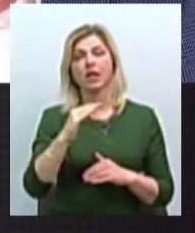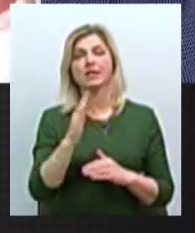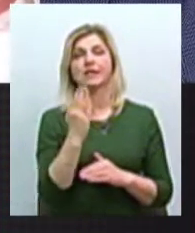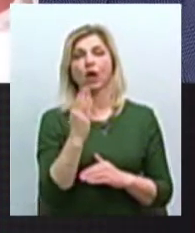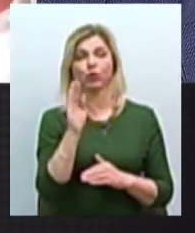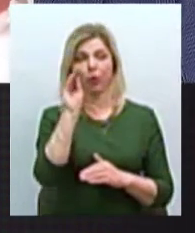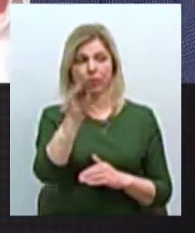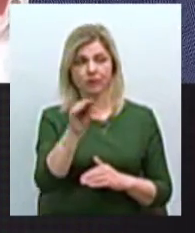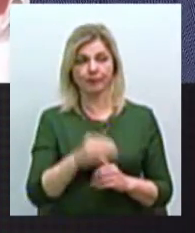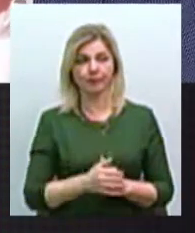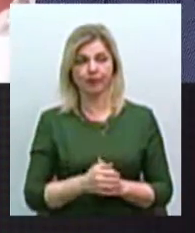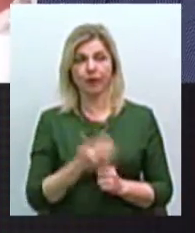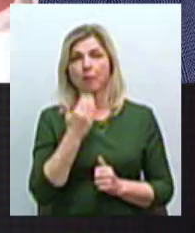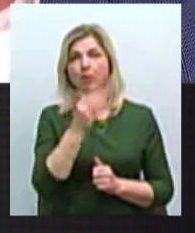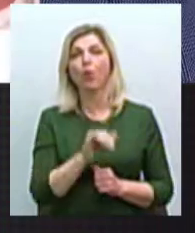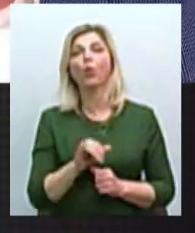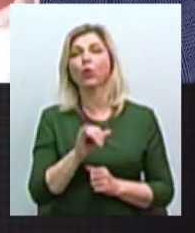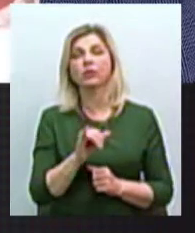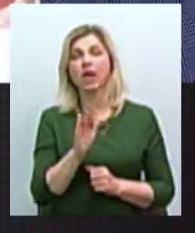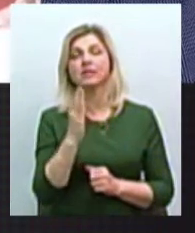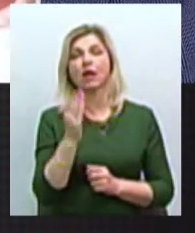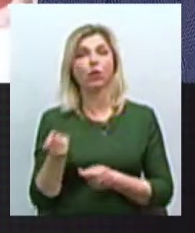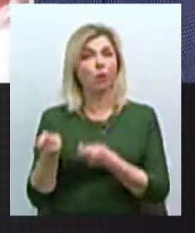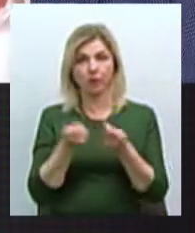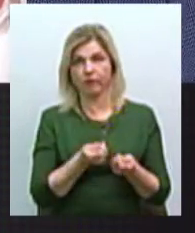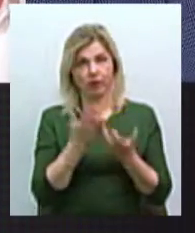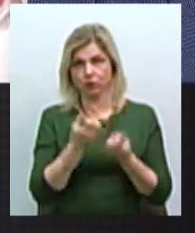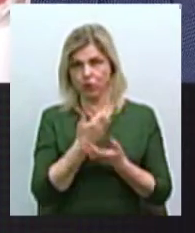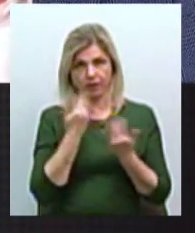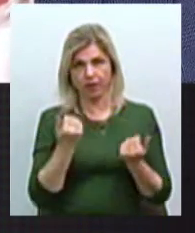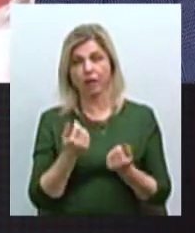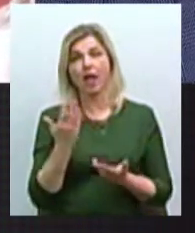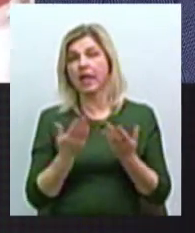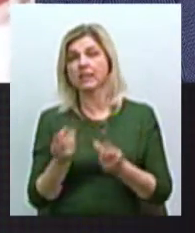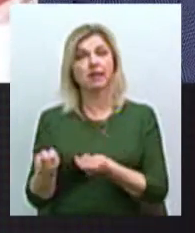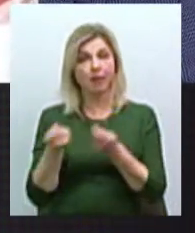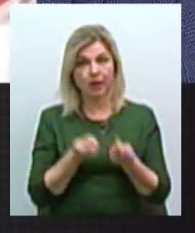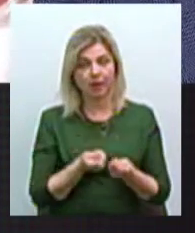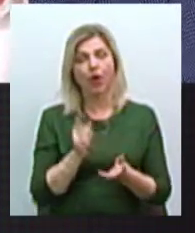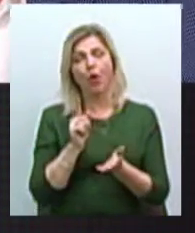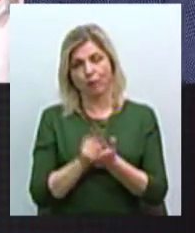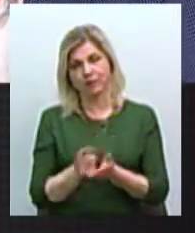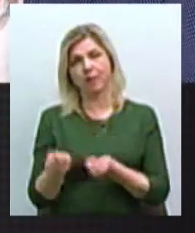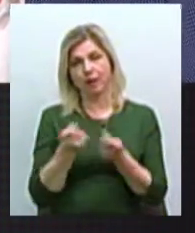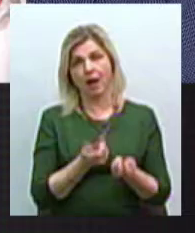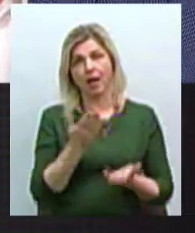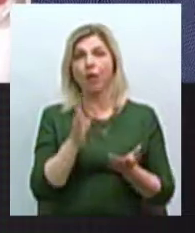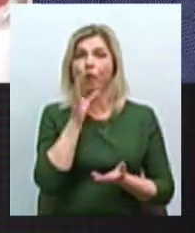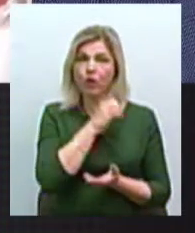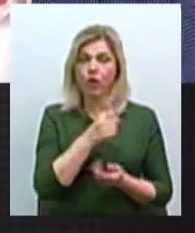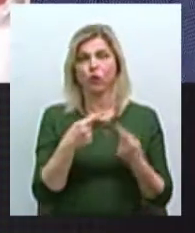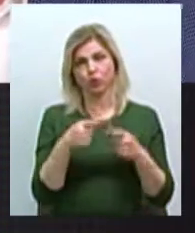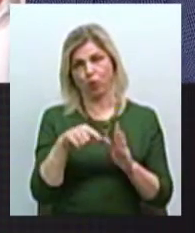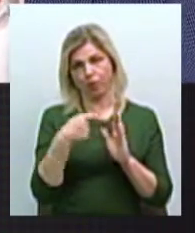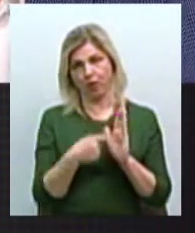прошу прощения, а куда делись стекла? Их просто не доставили. Если вот их не доставили, их обязательно доставят. Если они были украдены, это второй вопрос, потому что имеют